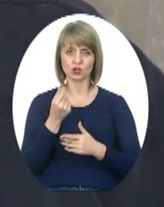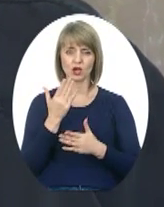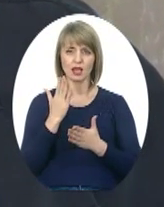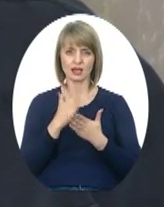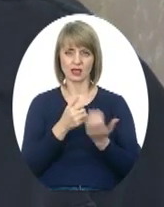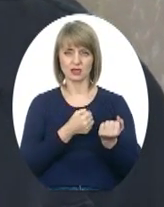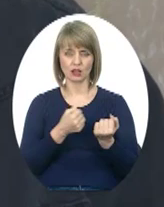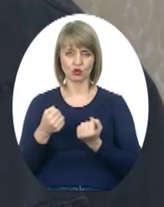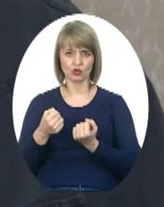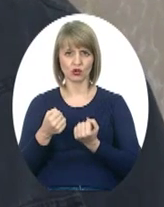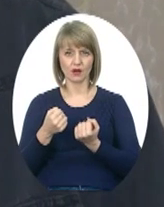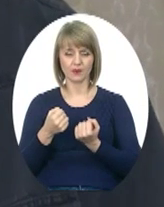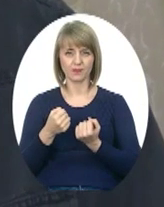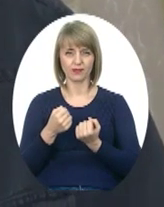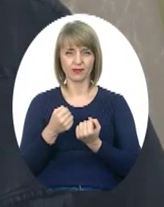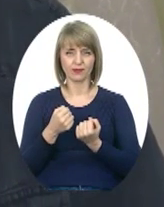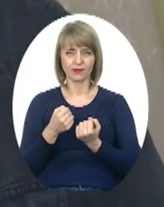это, задержка есть.